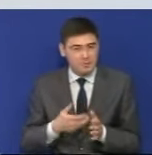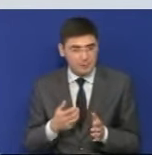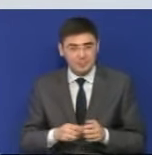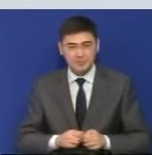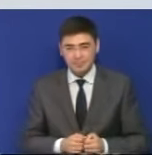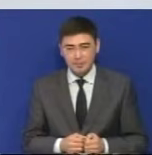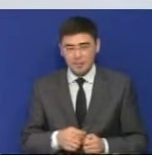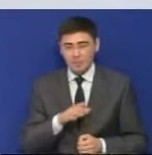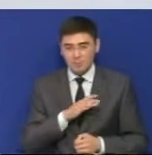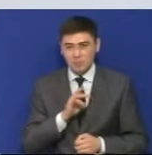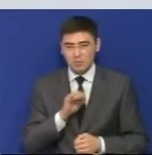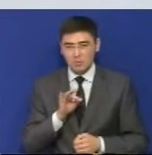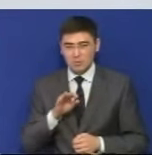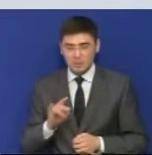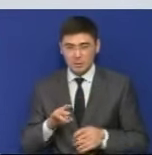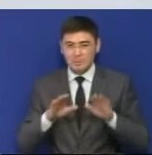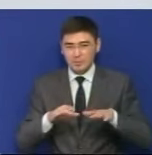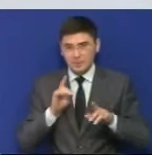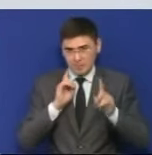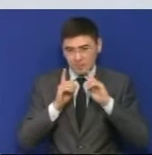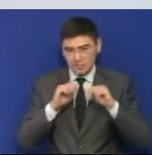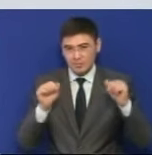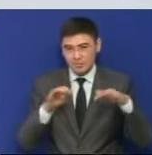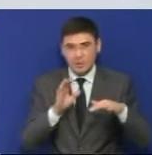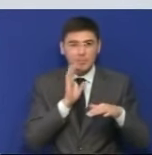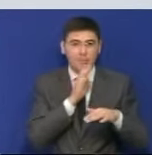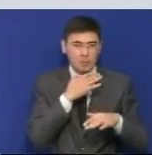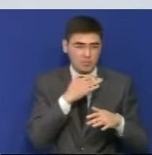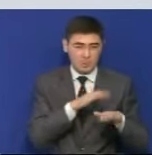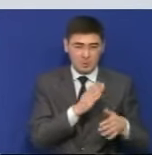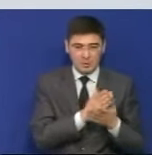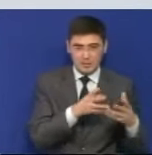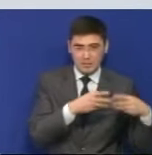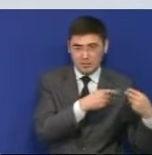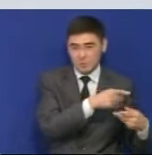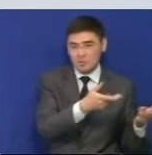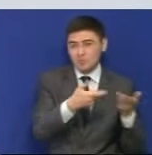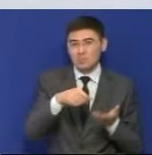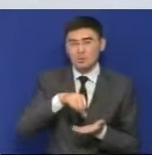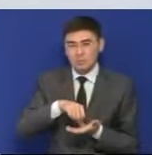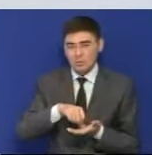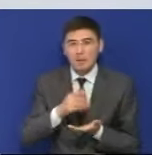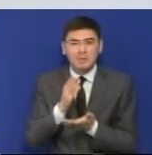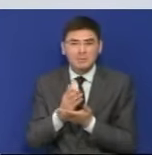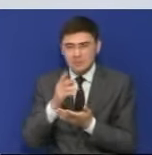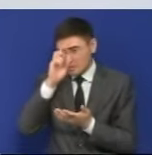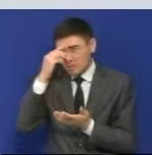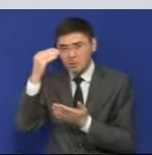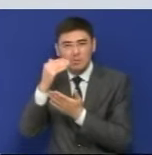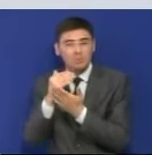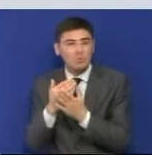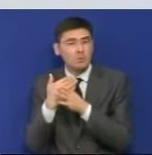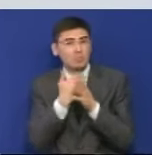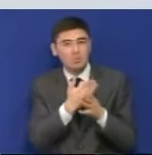семейского филиала партии «Нур-Отан». На заседании с участием многодетных матерей также были рассмотрены возможности, создаваемые в рамках